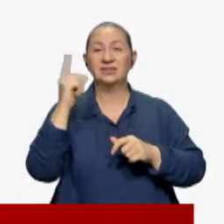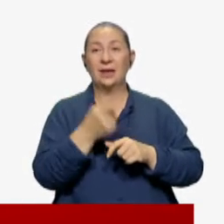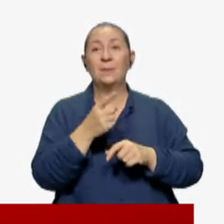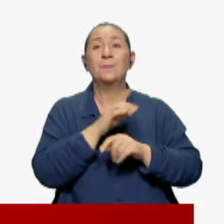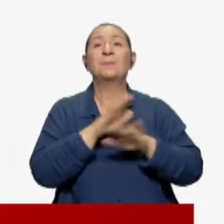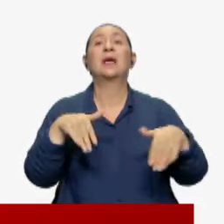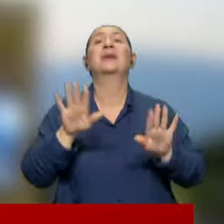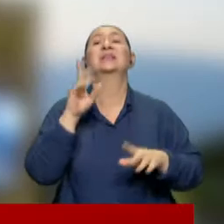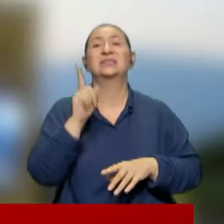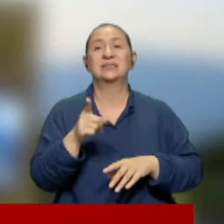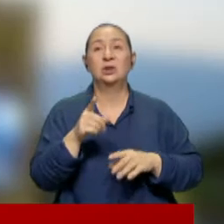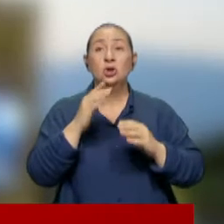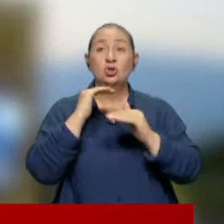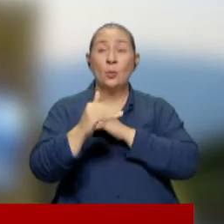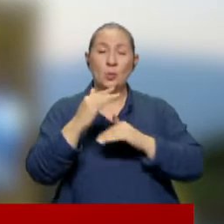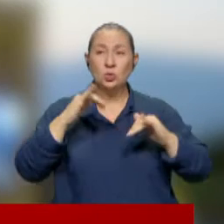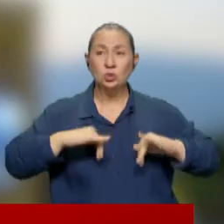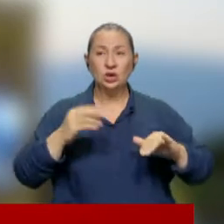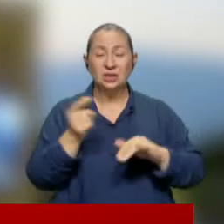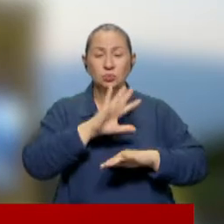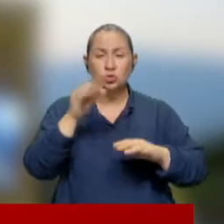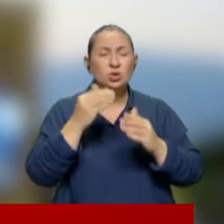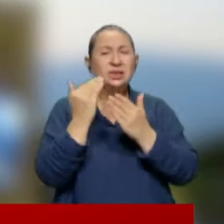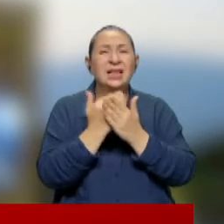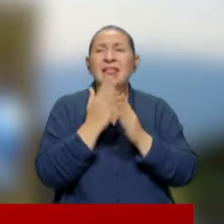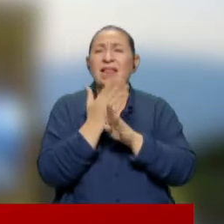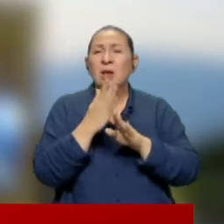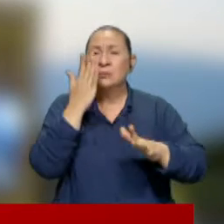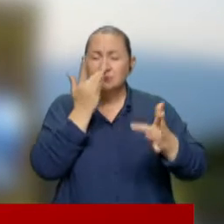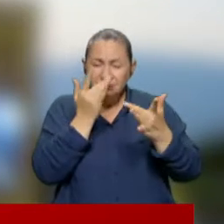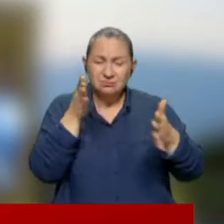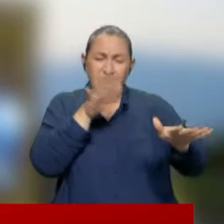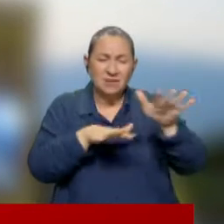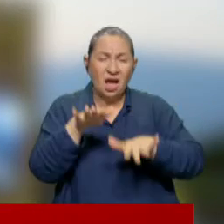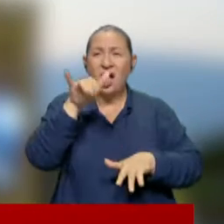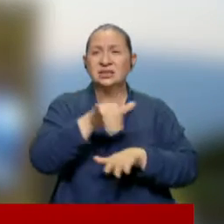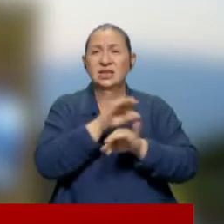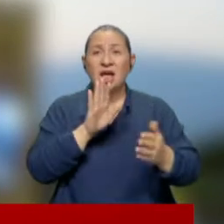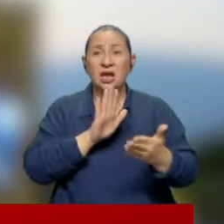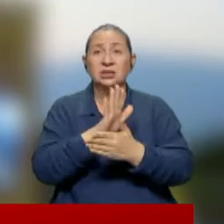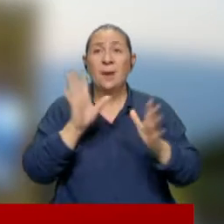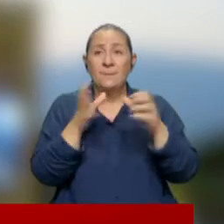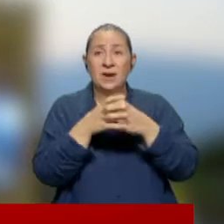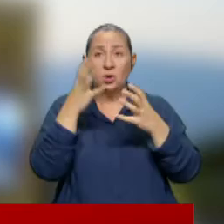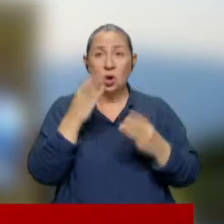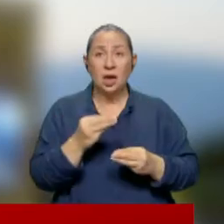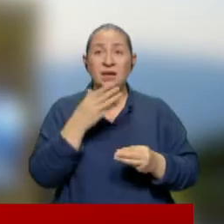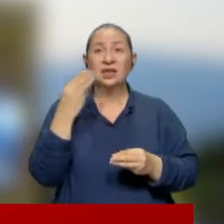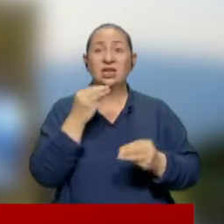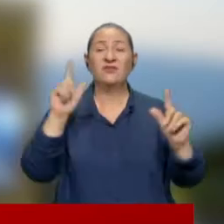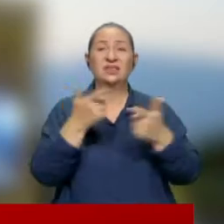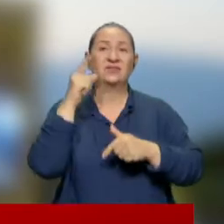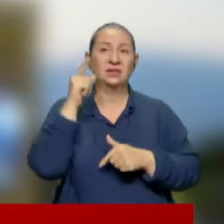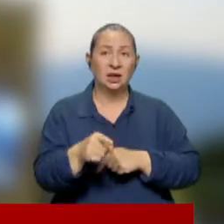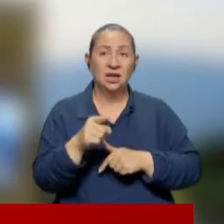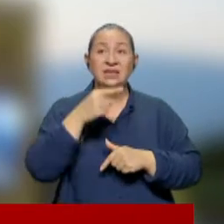talimatıyla bitiremediniz toplumun huzurunu kaçıran tüm unsurlara düzenbazlık Lara haksızlıklar Eğer Birlik olan gençlerin